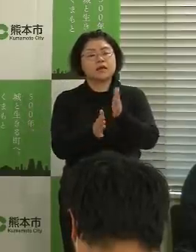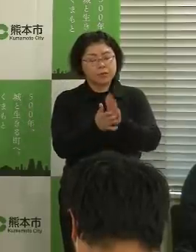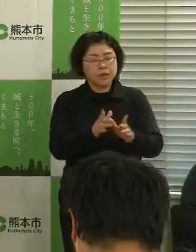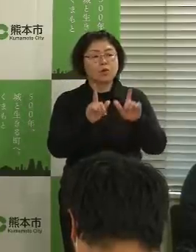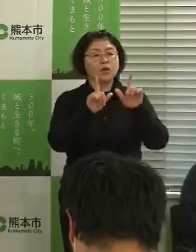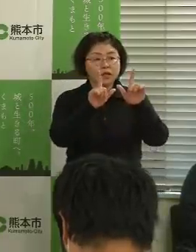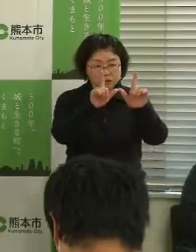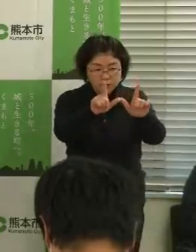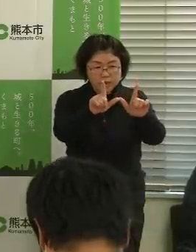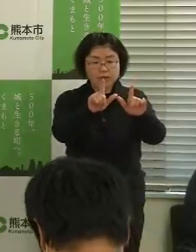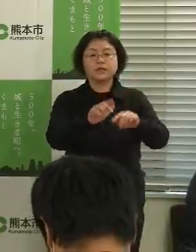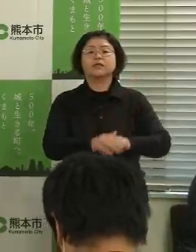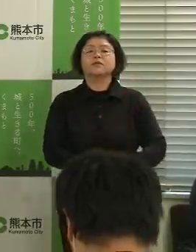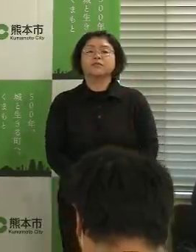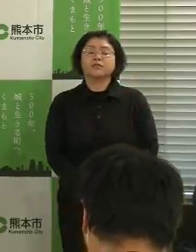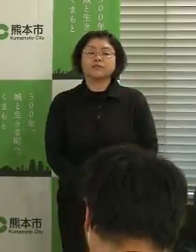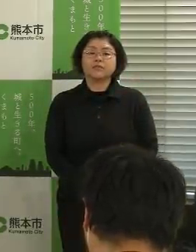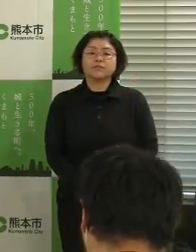せをいたします。